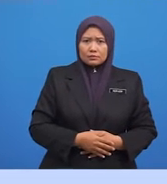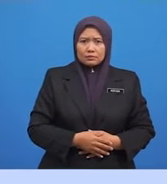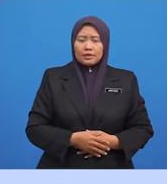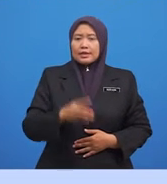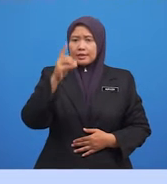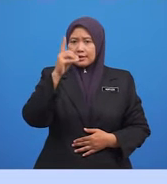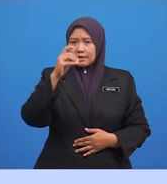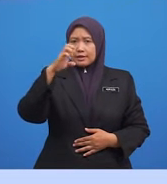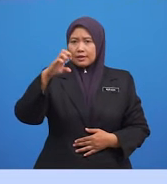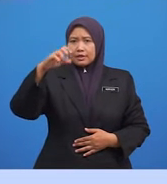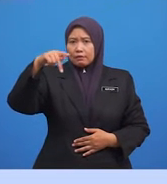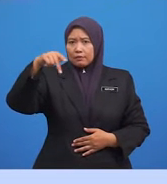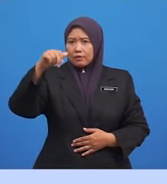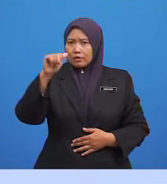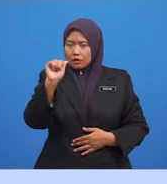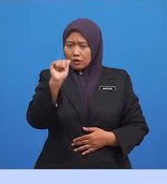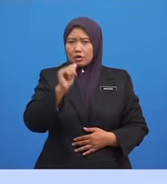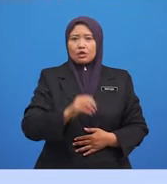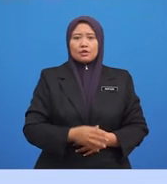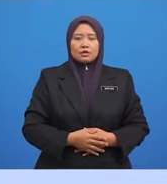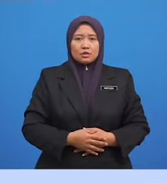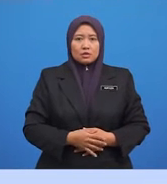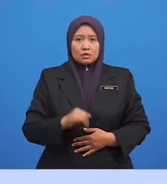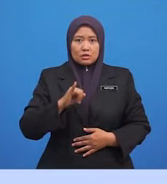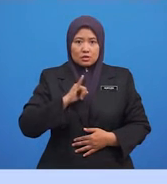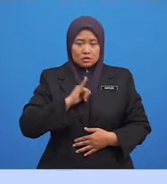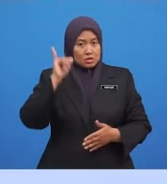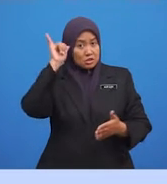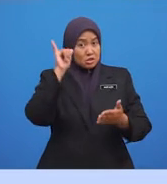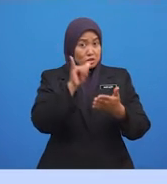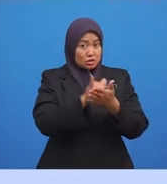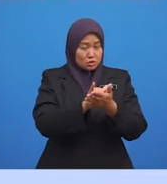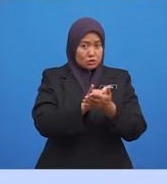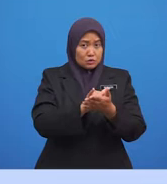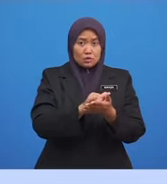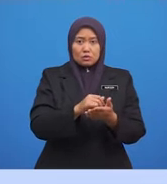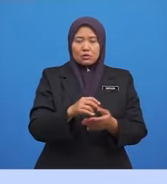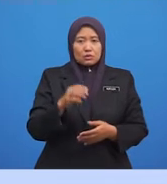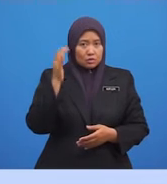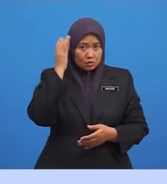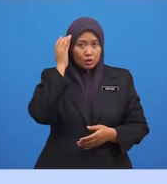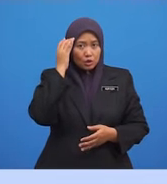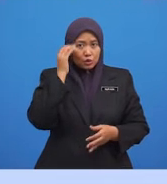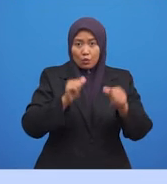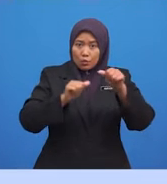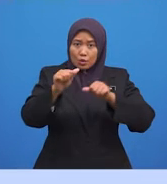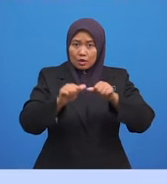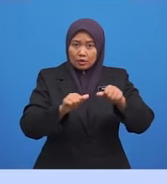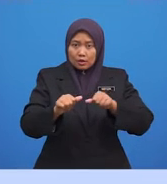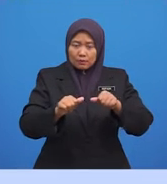Depa. Cikgu yakin murid-murid sedia maklum dengan aktiviti depa. Betul